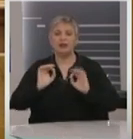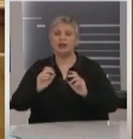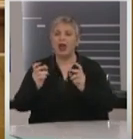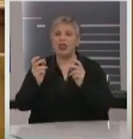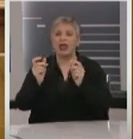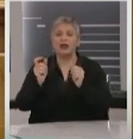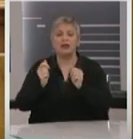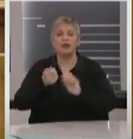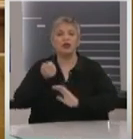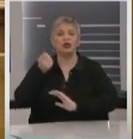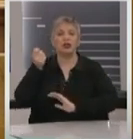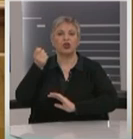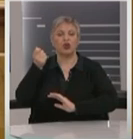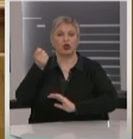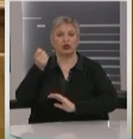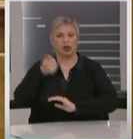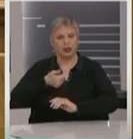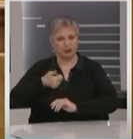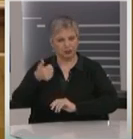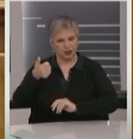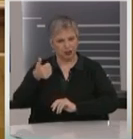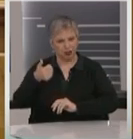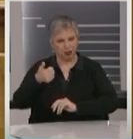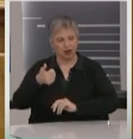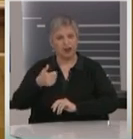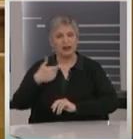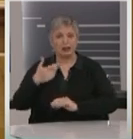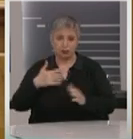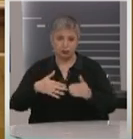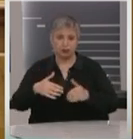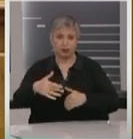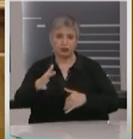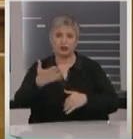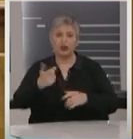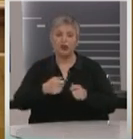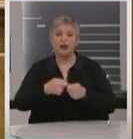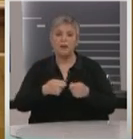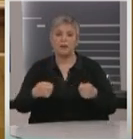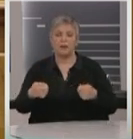χρέους και τα μέτρα που αναμένονται να